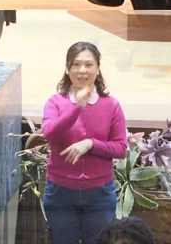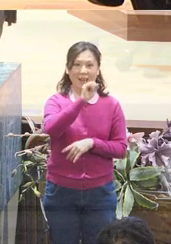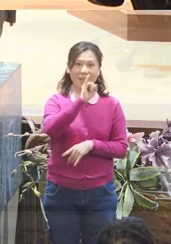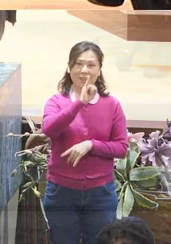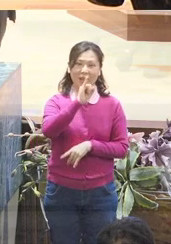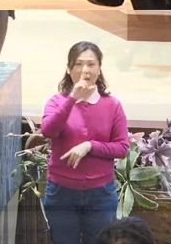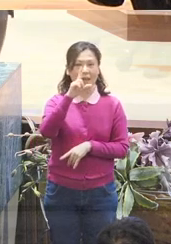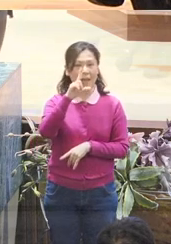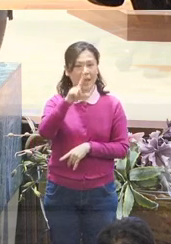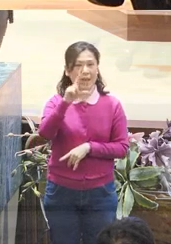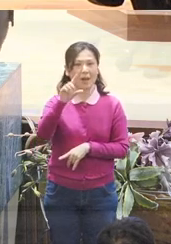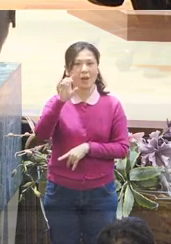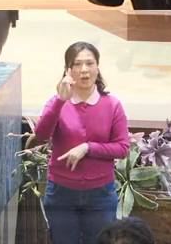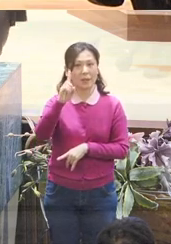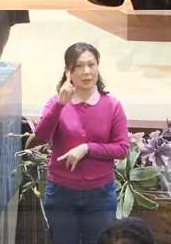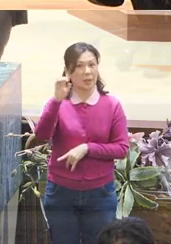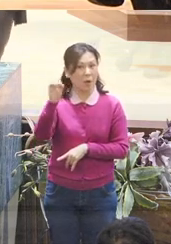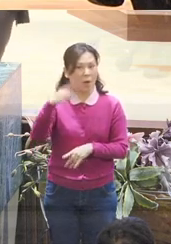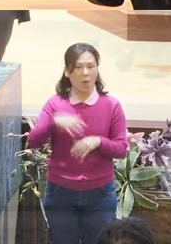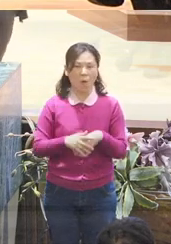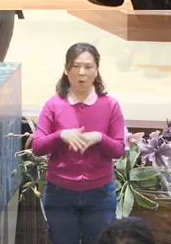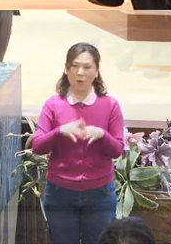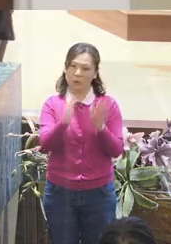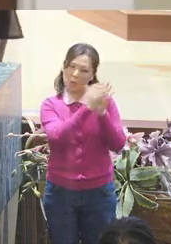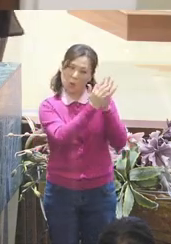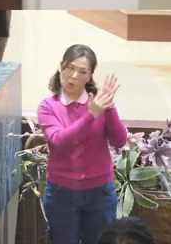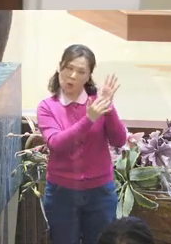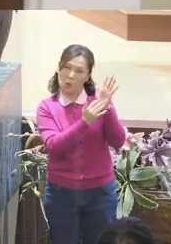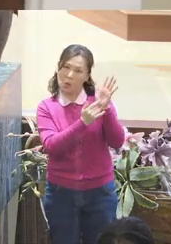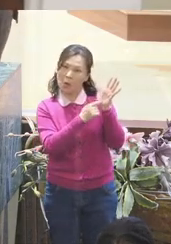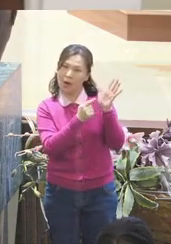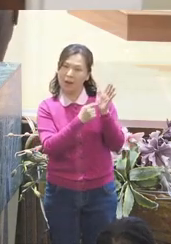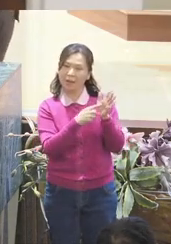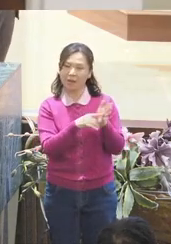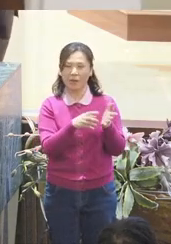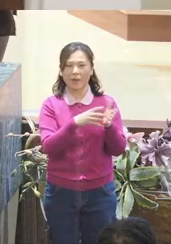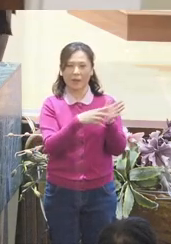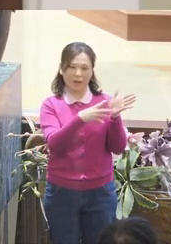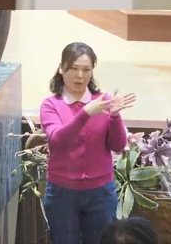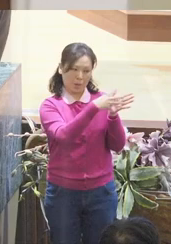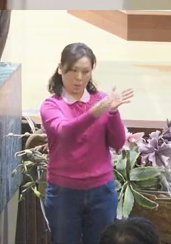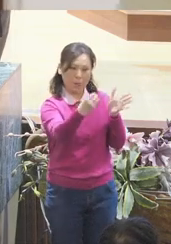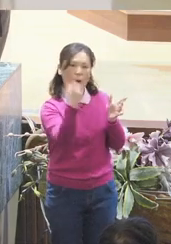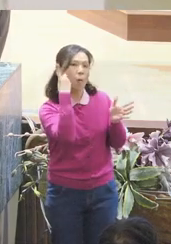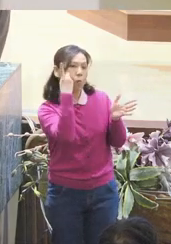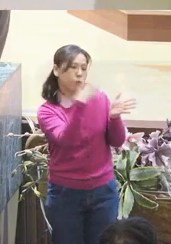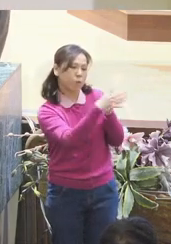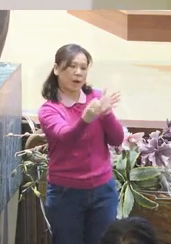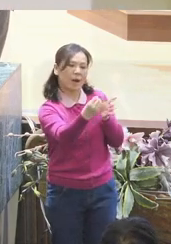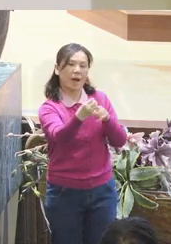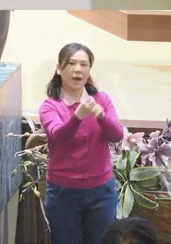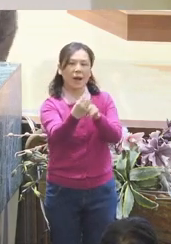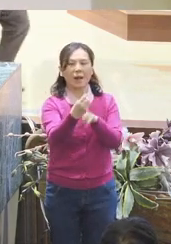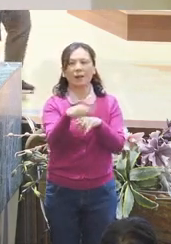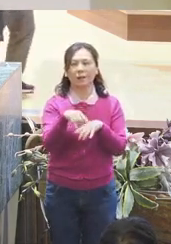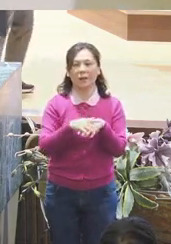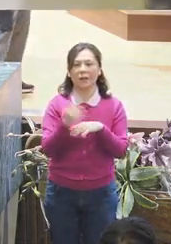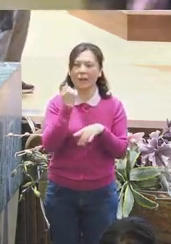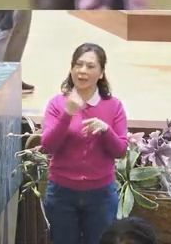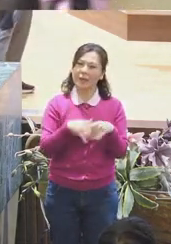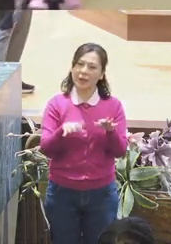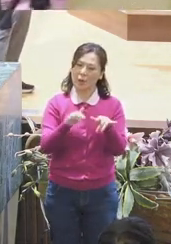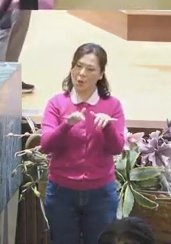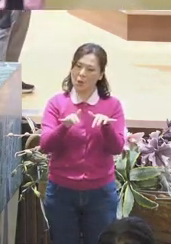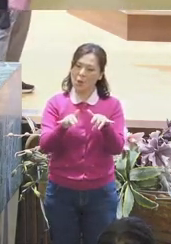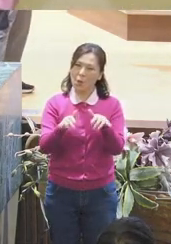你是远距，你也可以透过 Slido， 对，所以把你的手机举起来开始扫 QR code， 或者是你要 join Slido， 像下